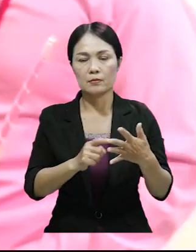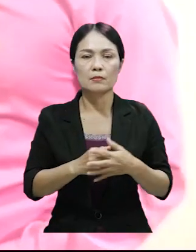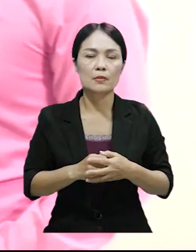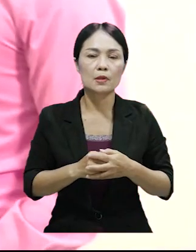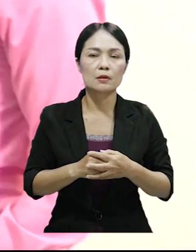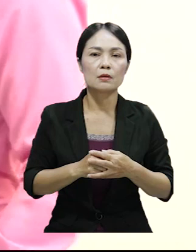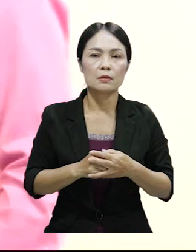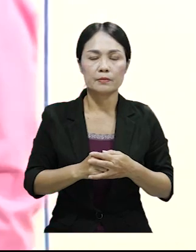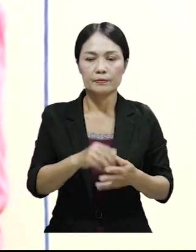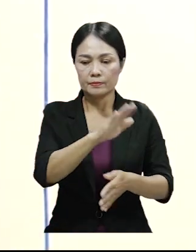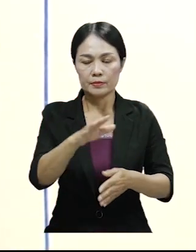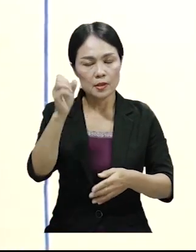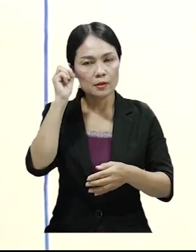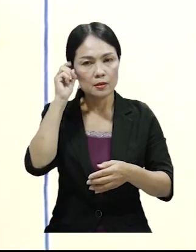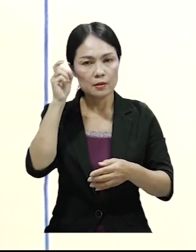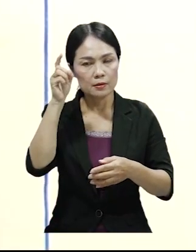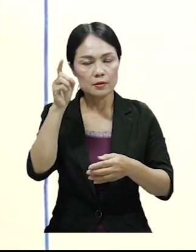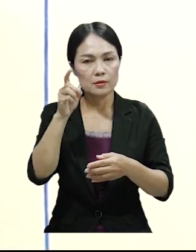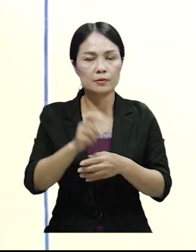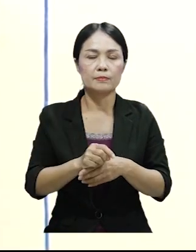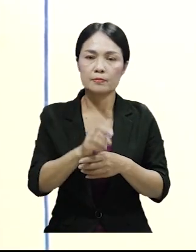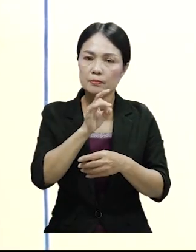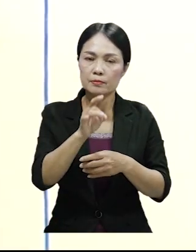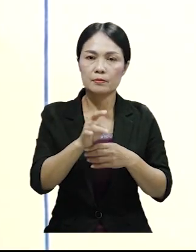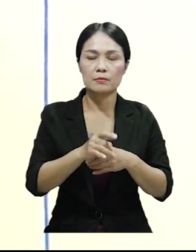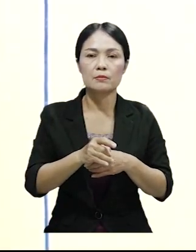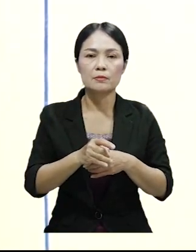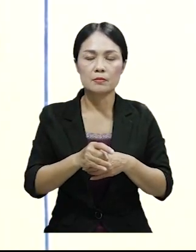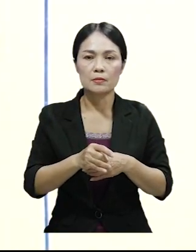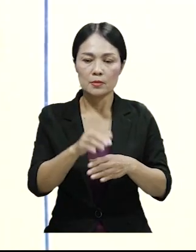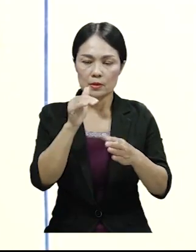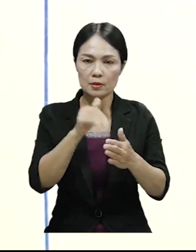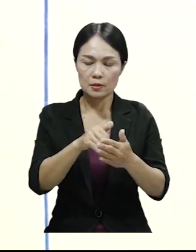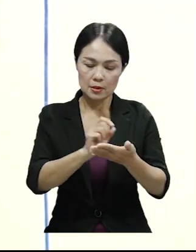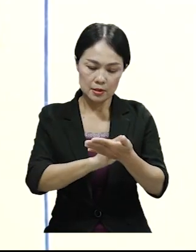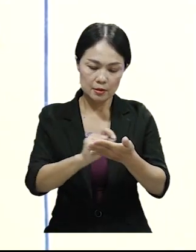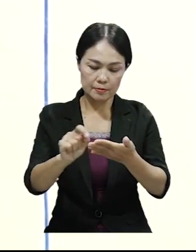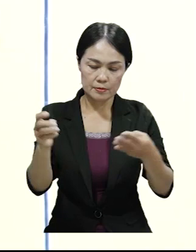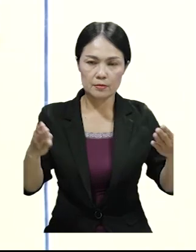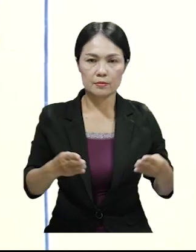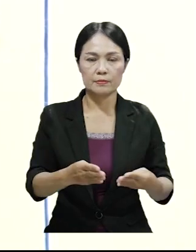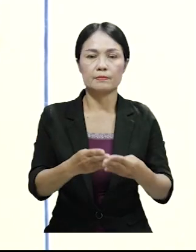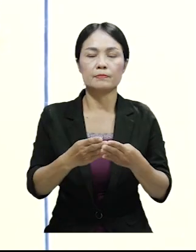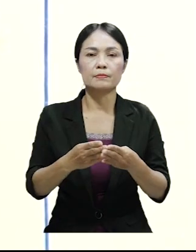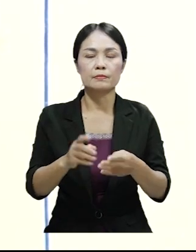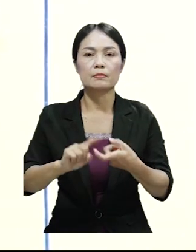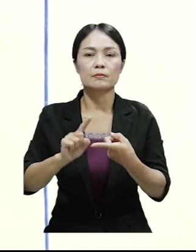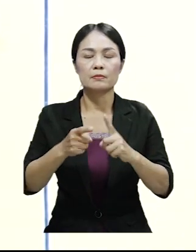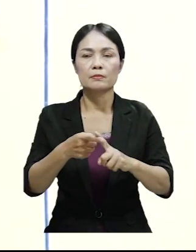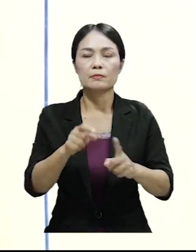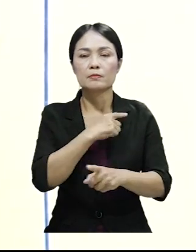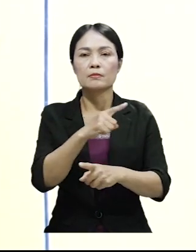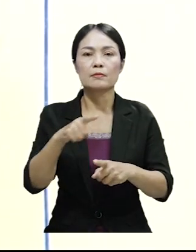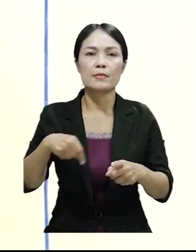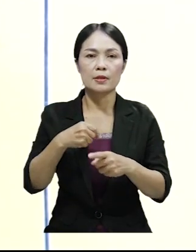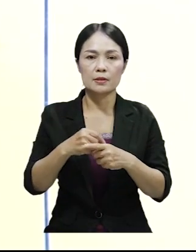ណាកូនណាអញ្ចឹងកូនយល់ហើយមែនទេកូនយល់ហើយមែនទេអញ្ចឹងក្នុងការសរសេរណាណែនាំទៅមិត្តភ័ក្តិយើង